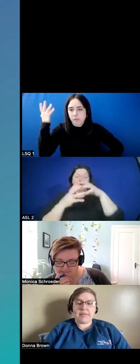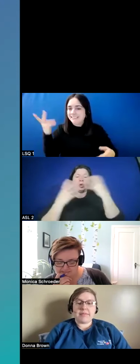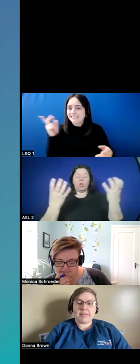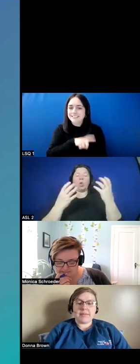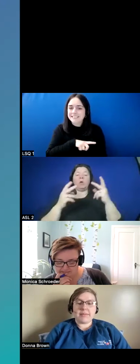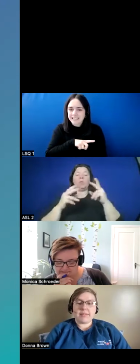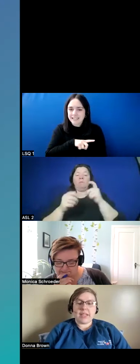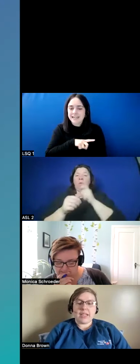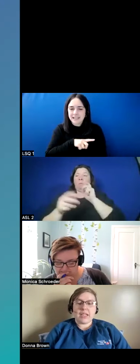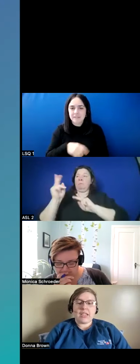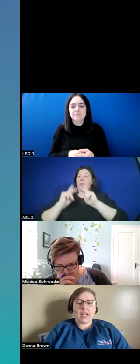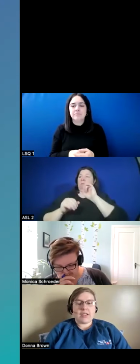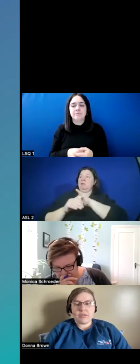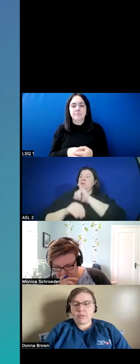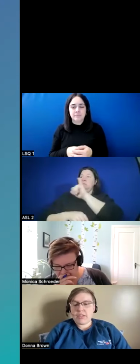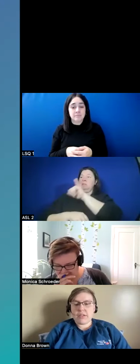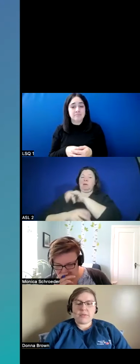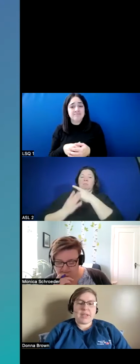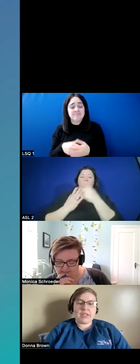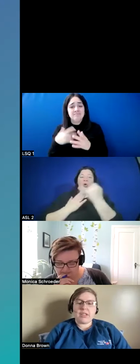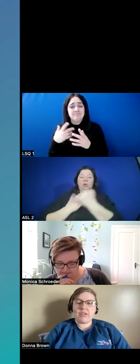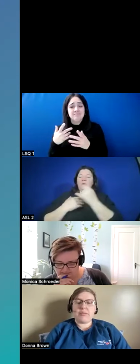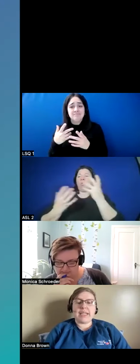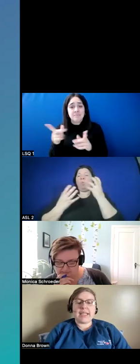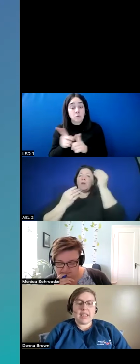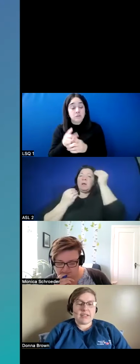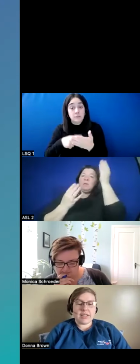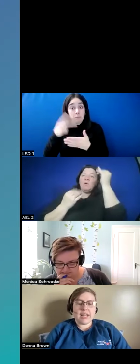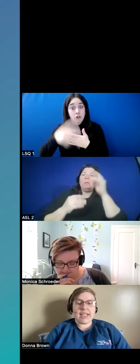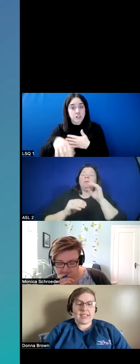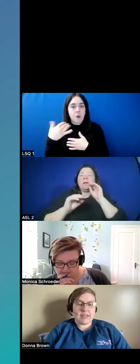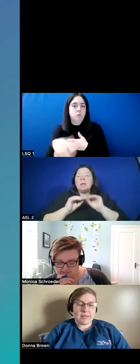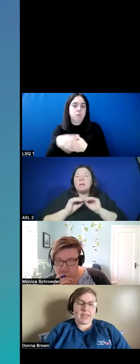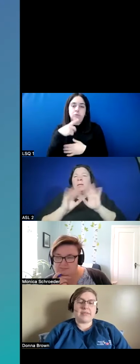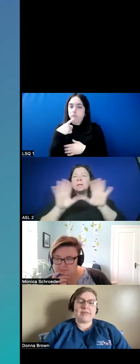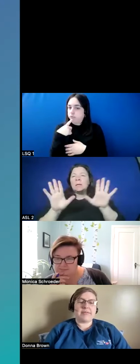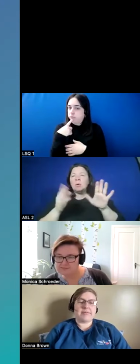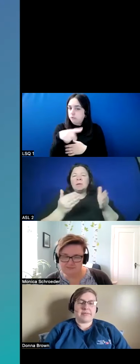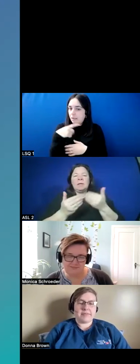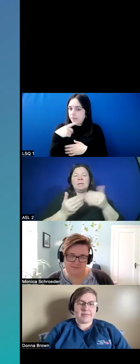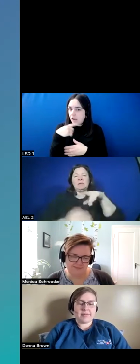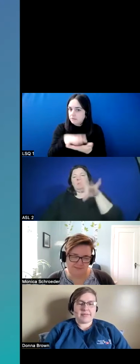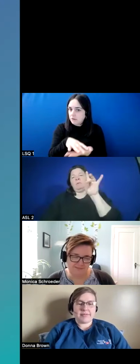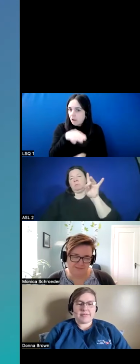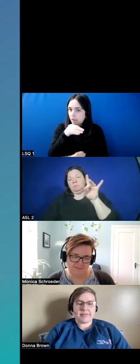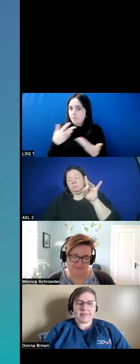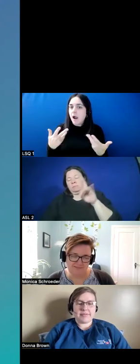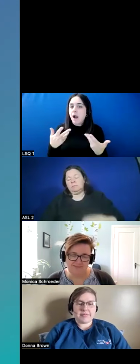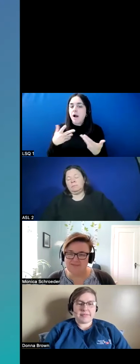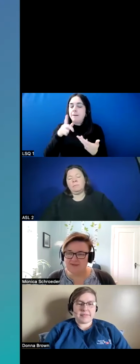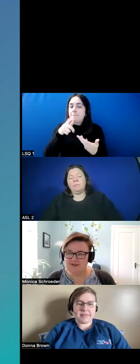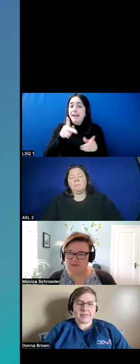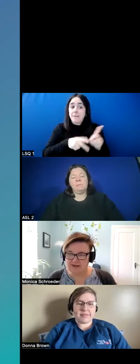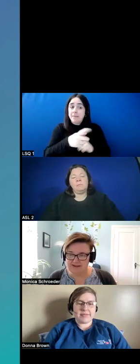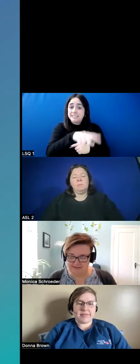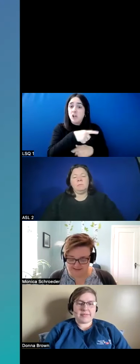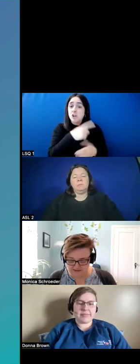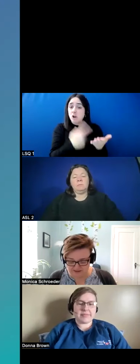On a appris beaucoup de choses des gens dans ce projet. Les gens voulaient que les renseignements soient clairs et faciles à trouver.